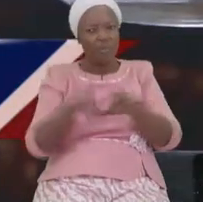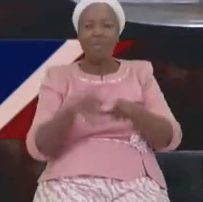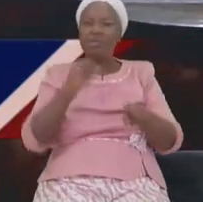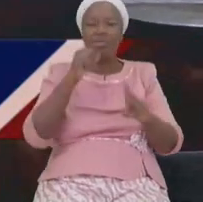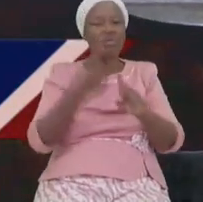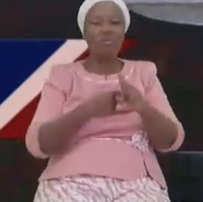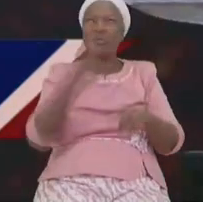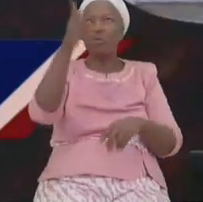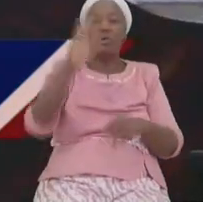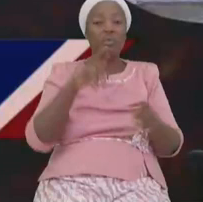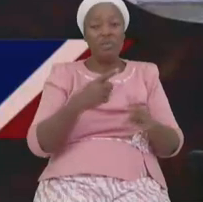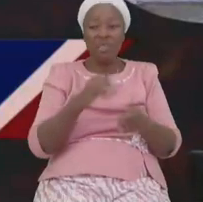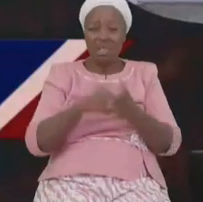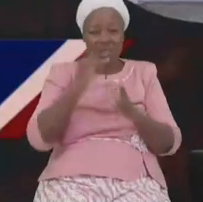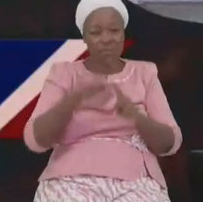Il dit, mais